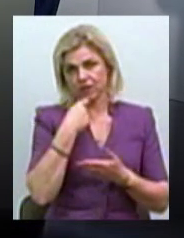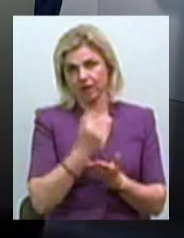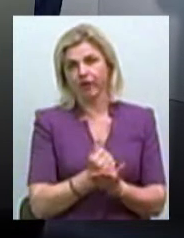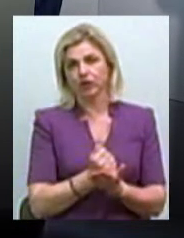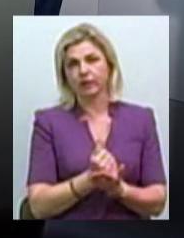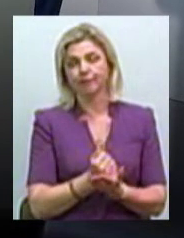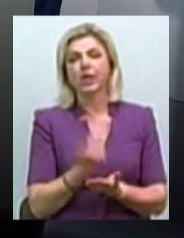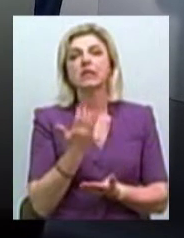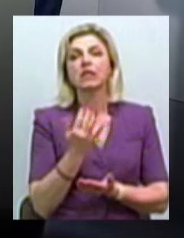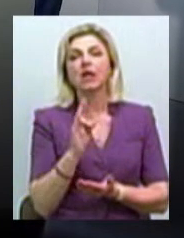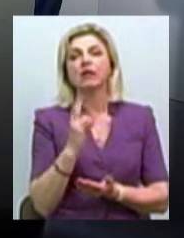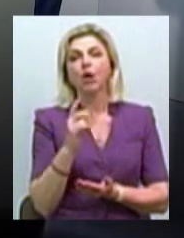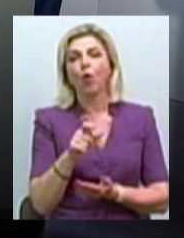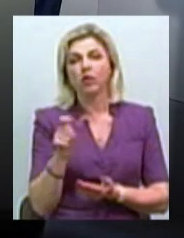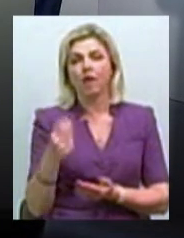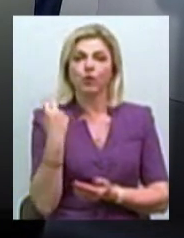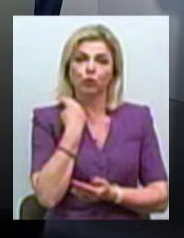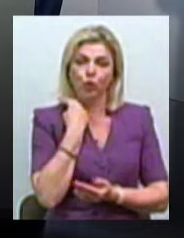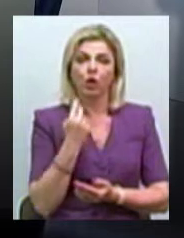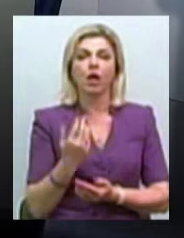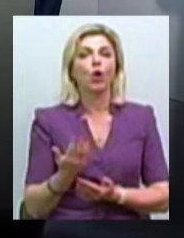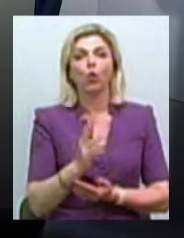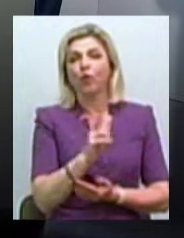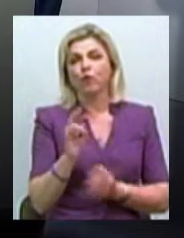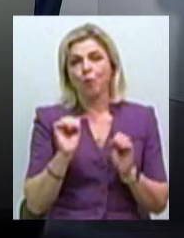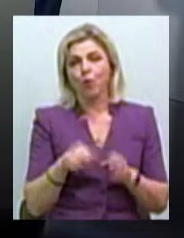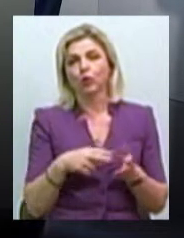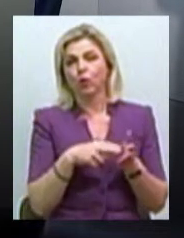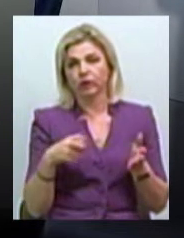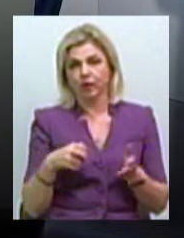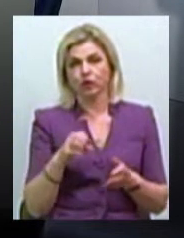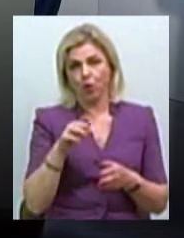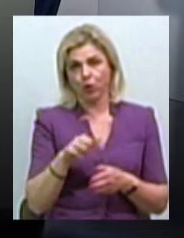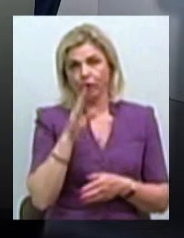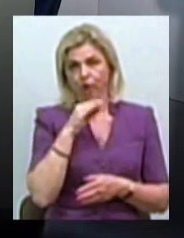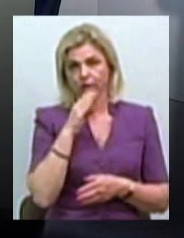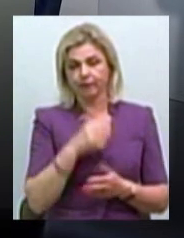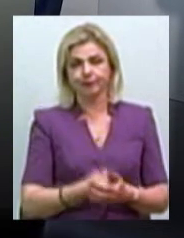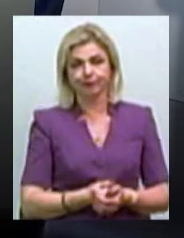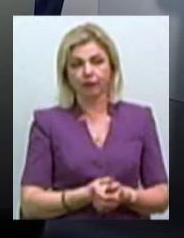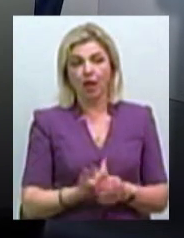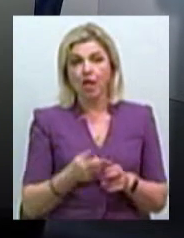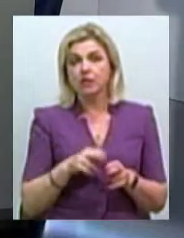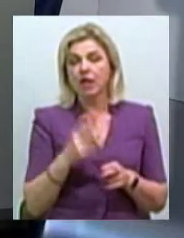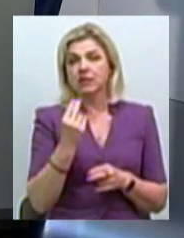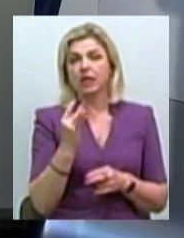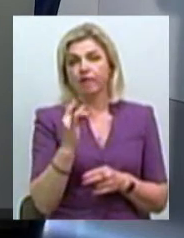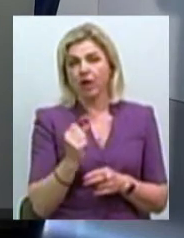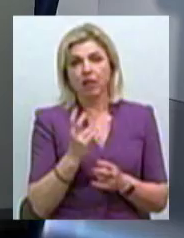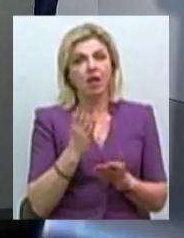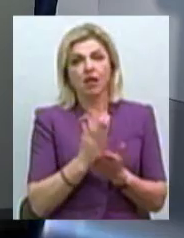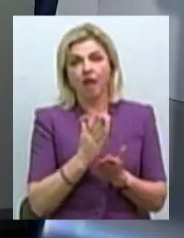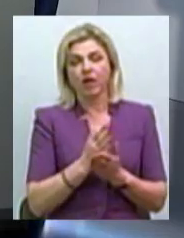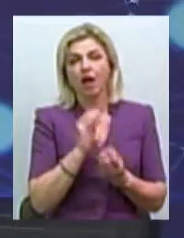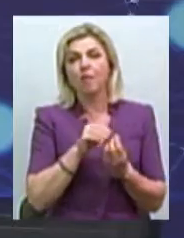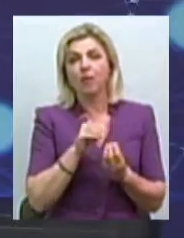А скільки в Миколаєві боржників, яких можуть відключити від мережі? Ви знаєте, ця цифра, вона не є статичною, ця